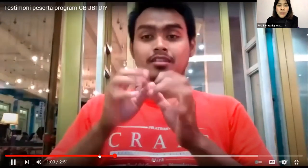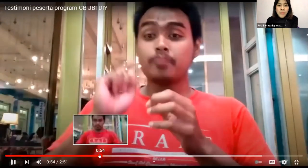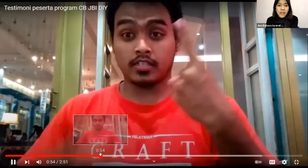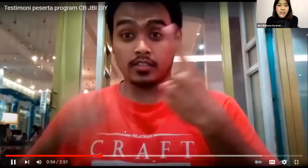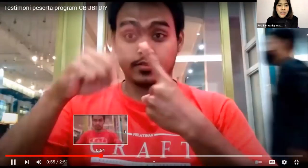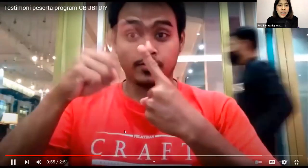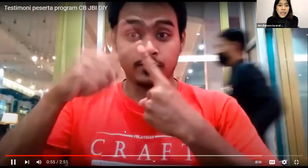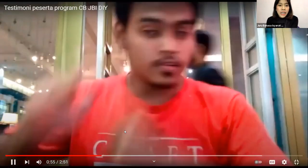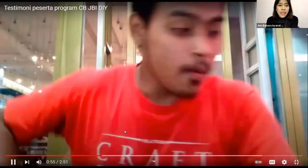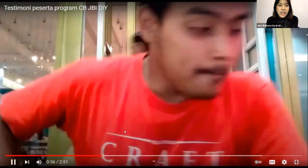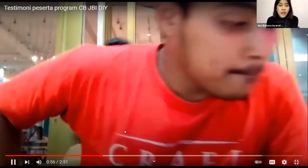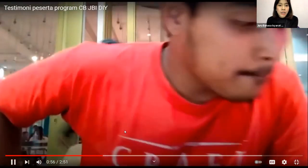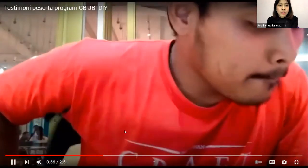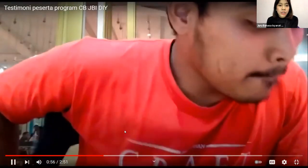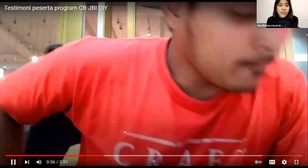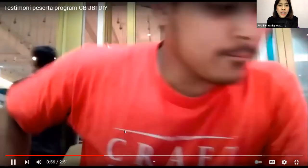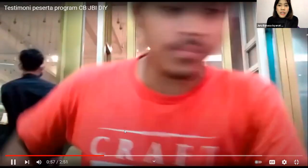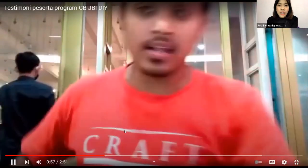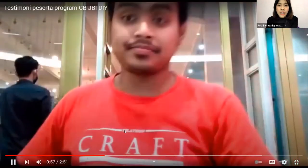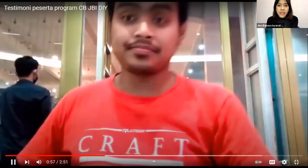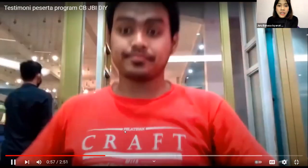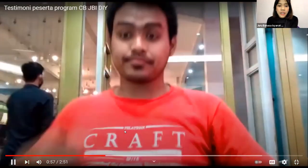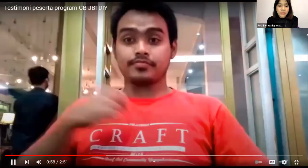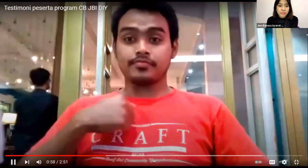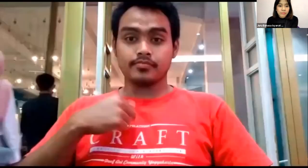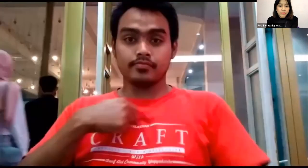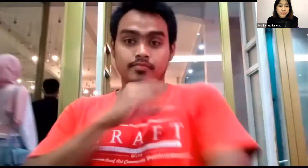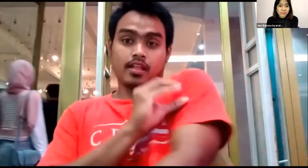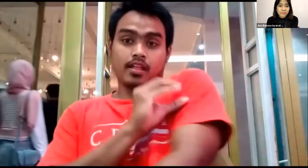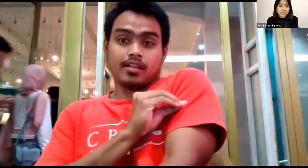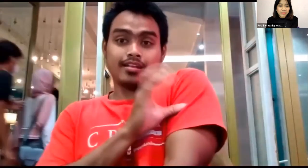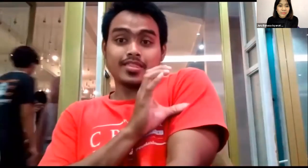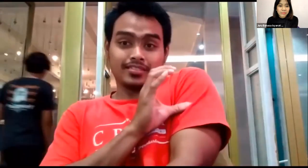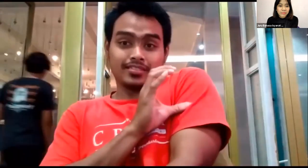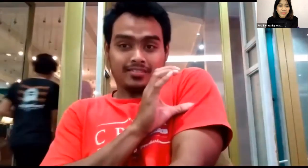pertama kali saya mengikuti kegiatan ini